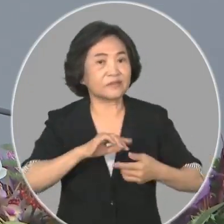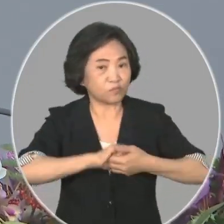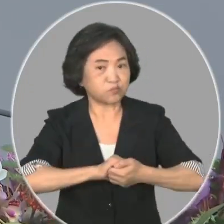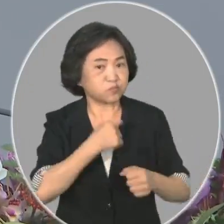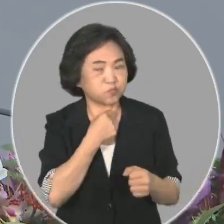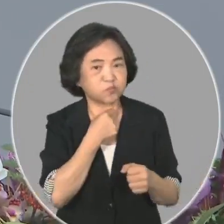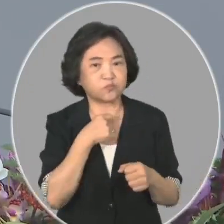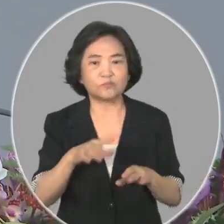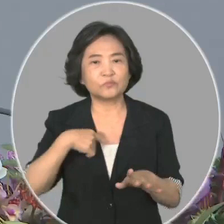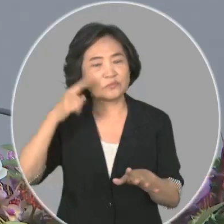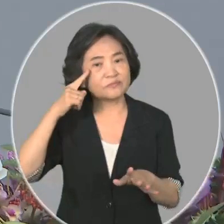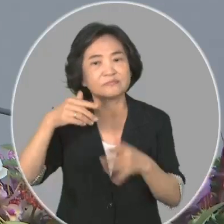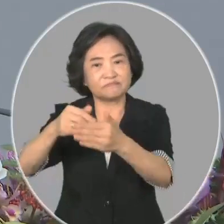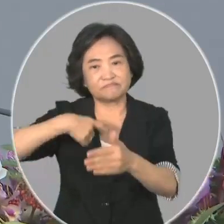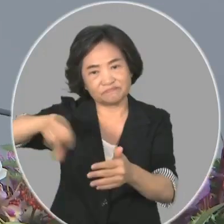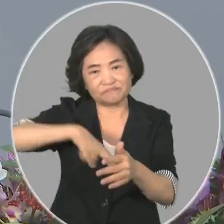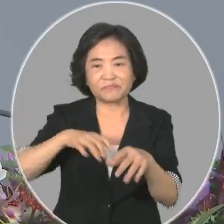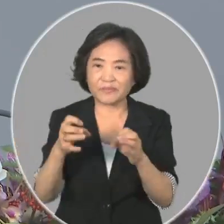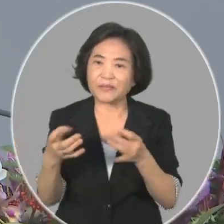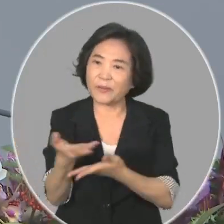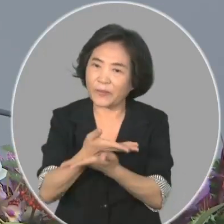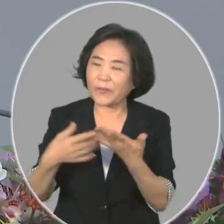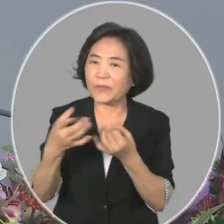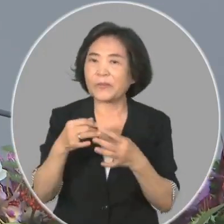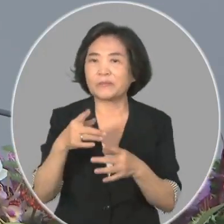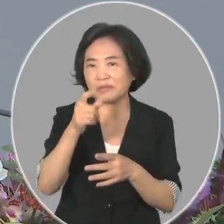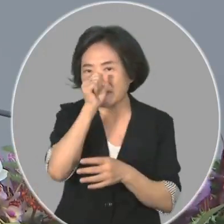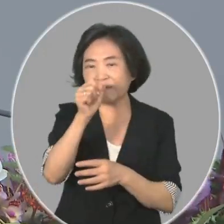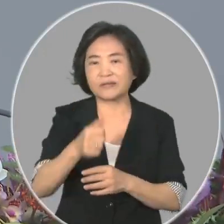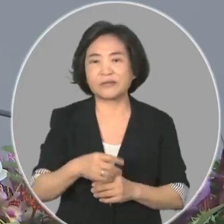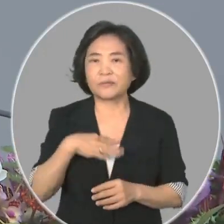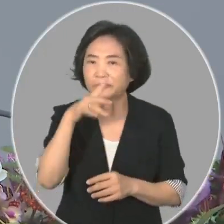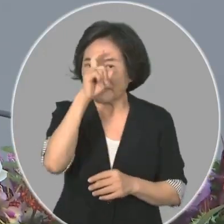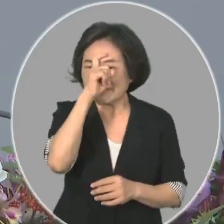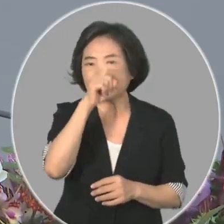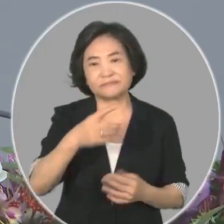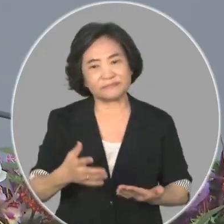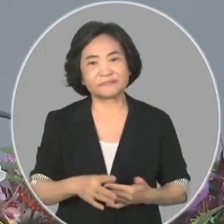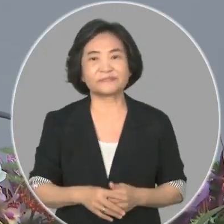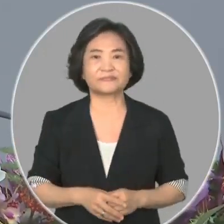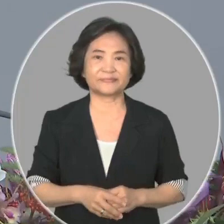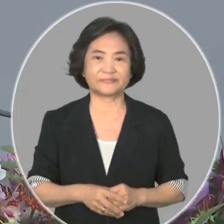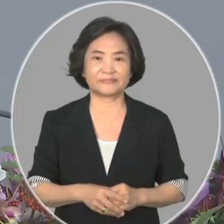重启两岸良性互动的根本。我们期待